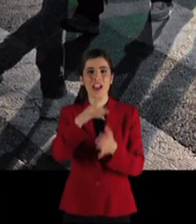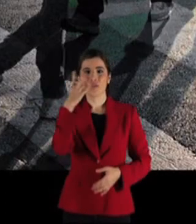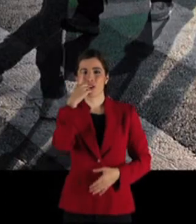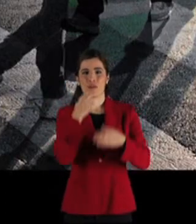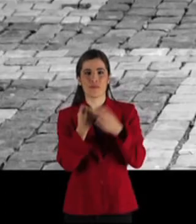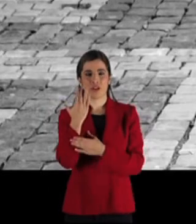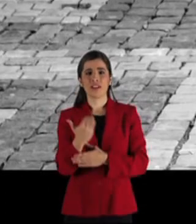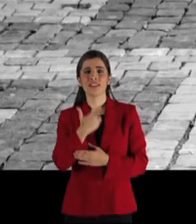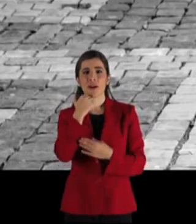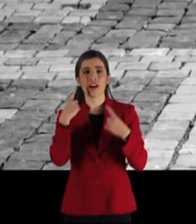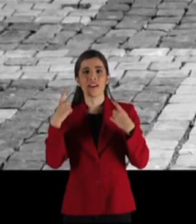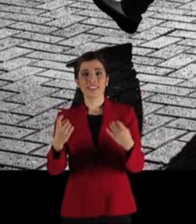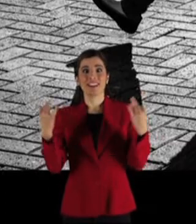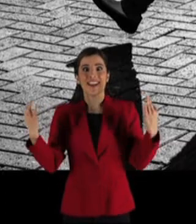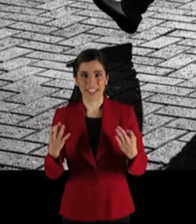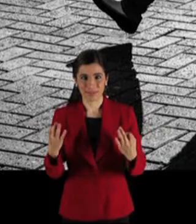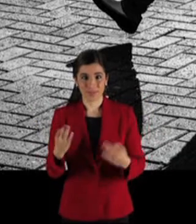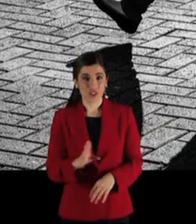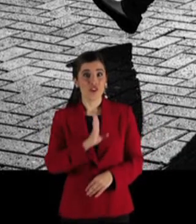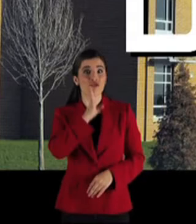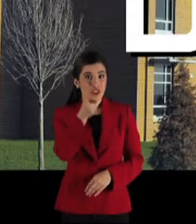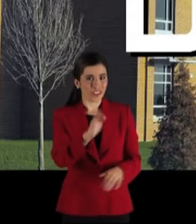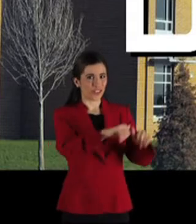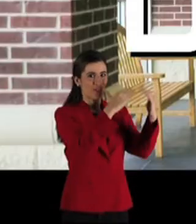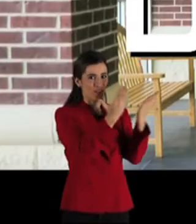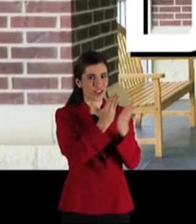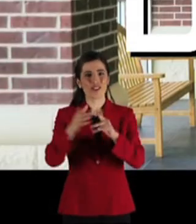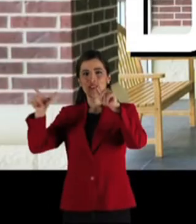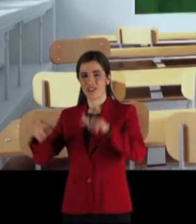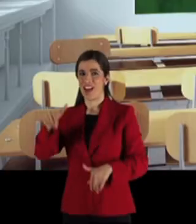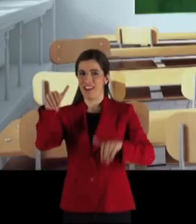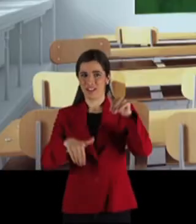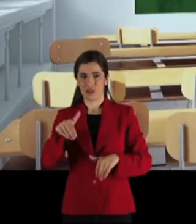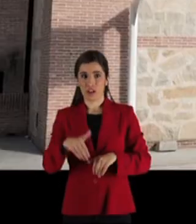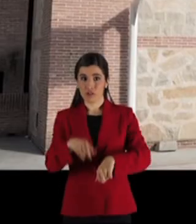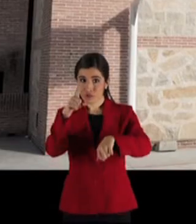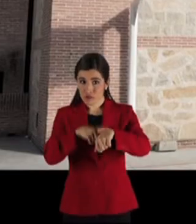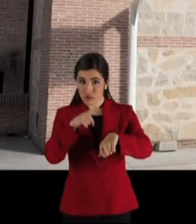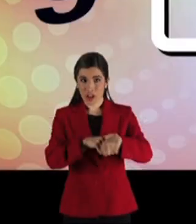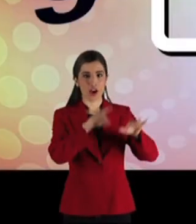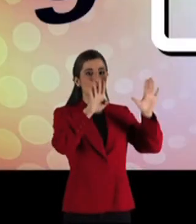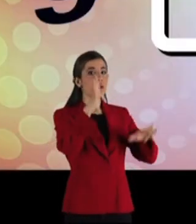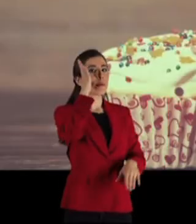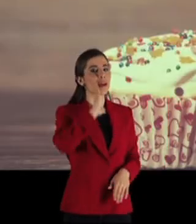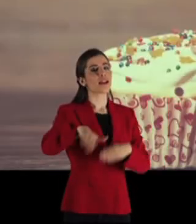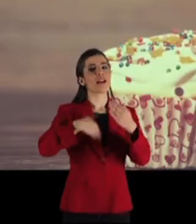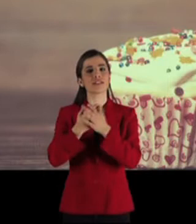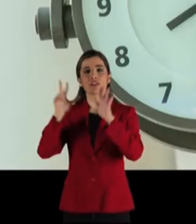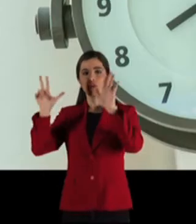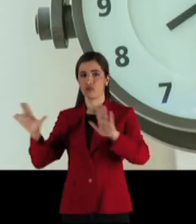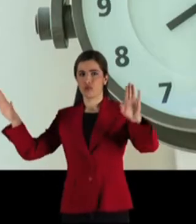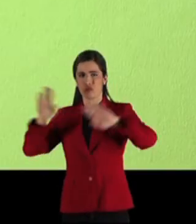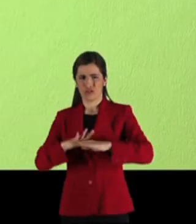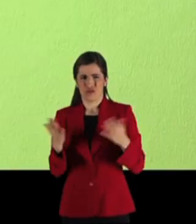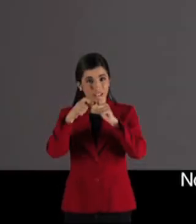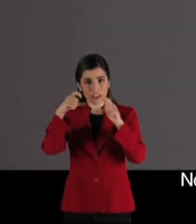presencial, els electors han de dirigir-se al col·legi i mesa que indiqui la targeta censal enviada al seu domicili des de les 9 del matí fins a